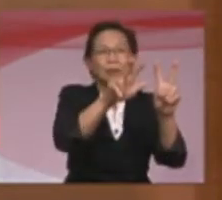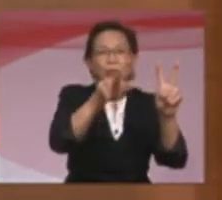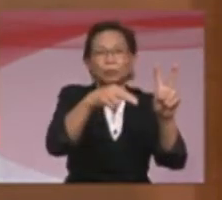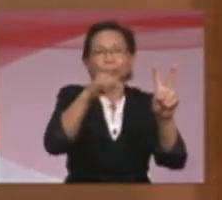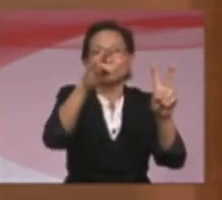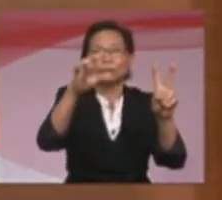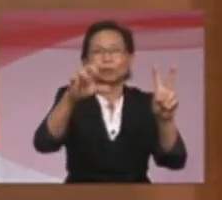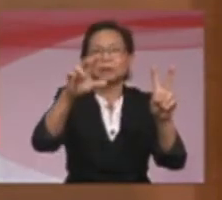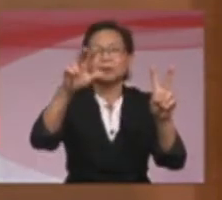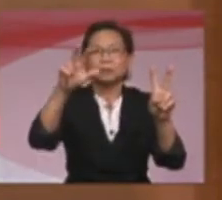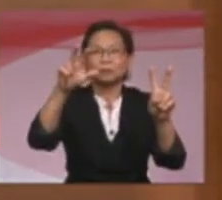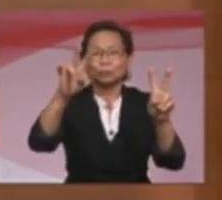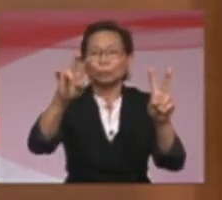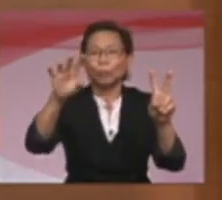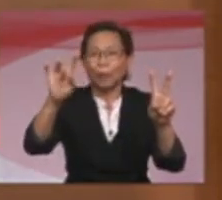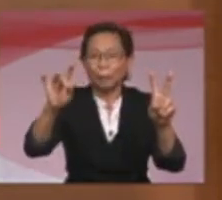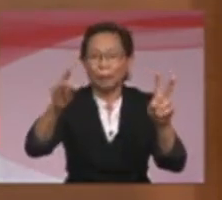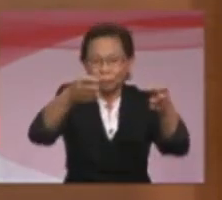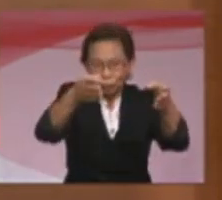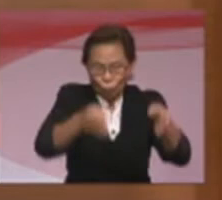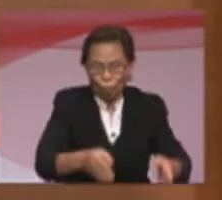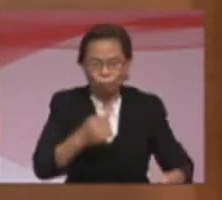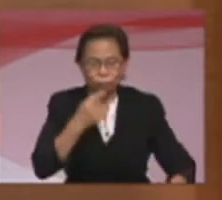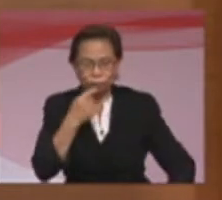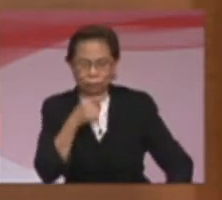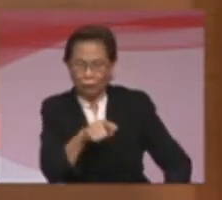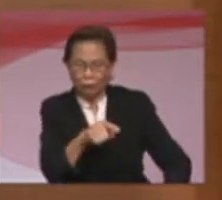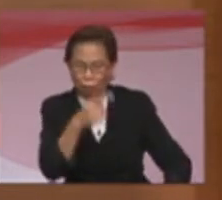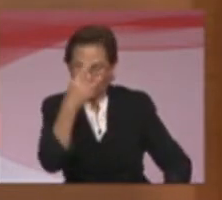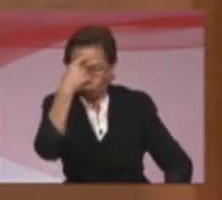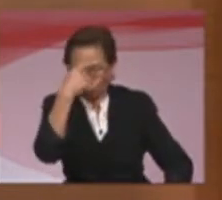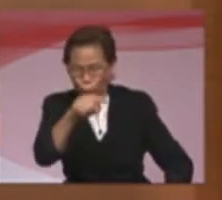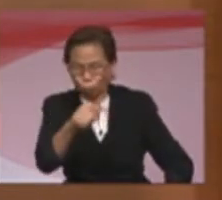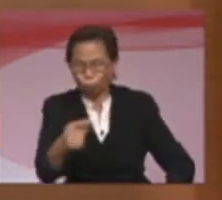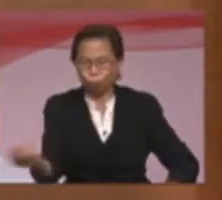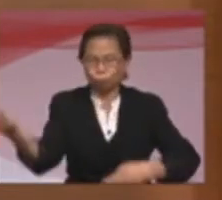23,378 individu telah diperintahkan untuk